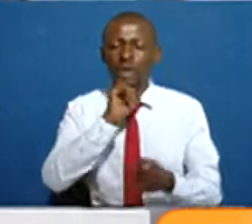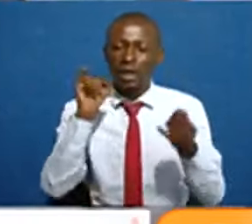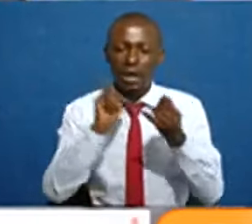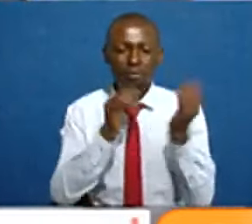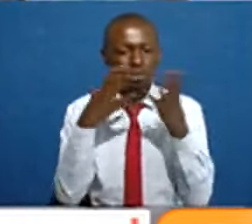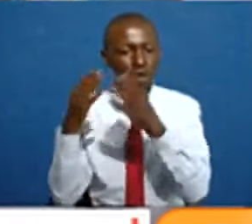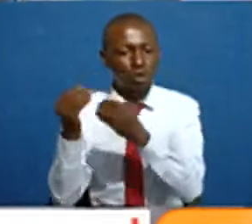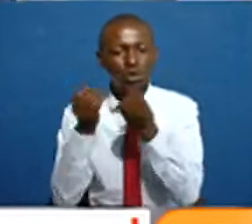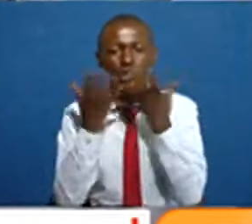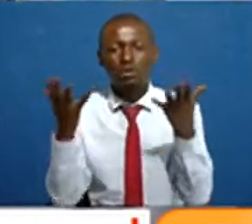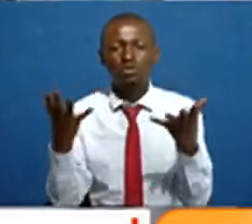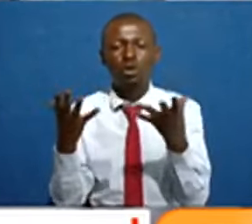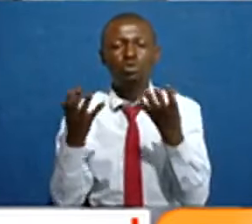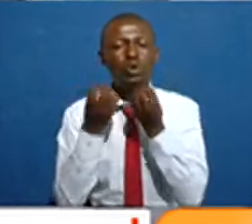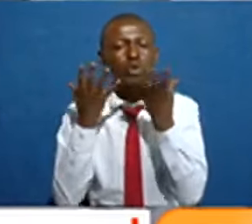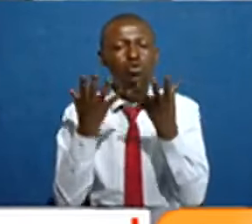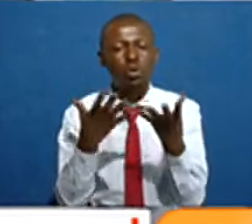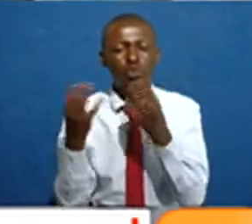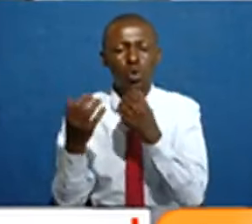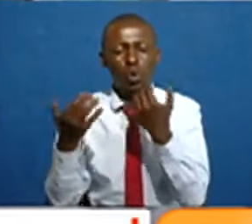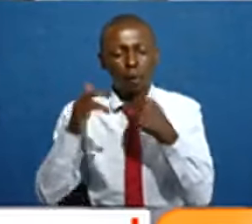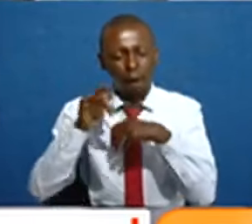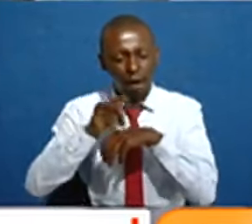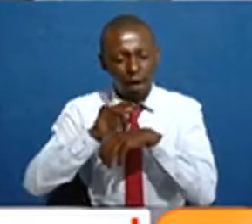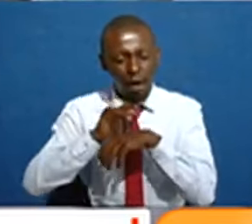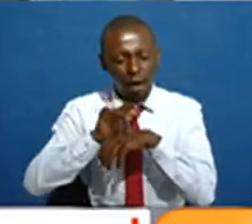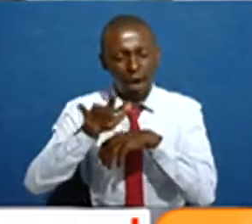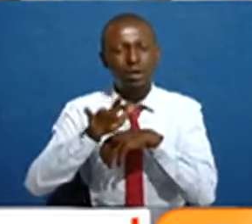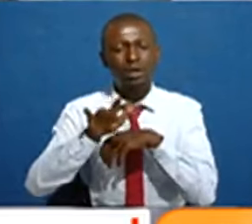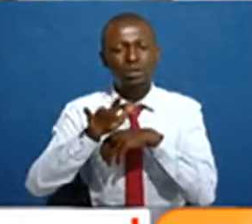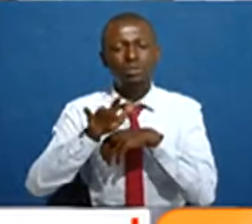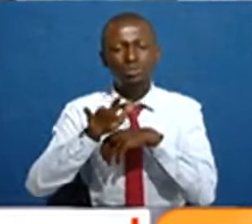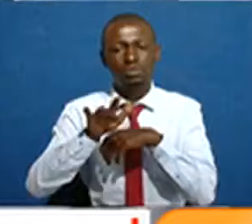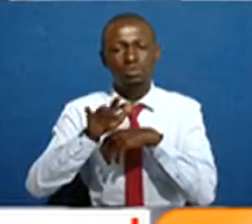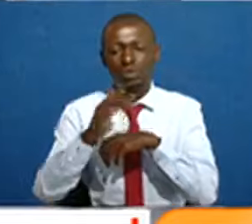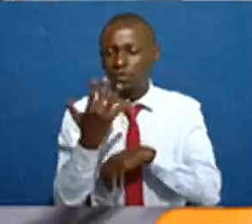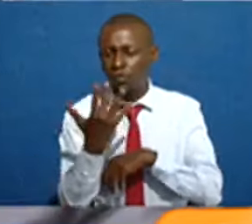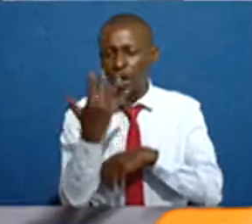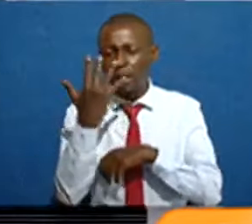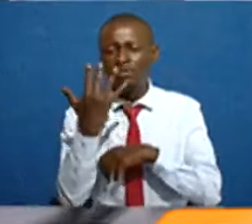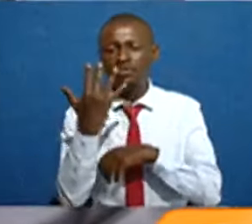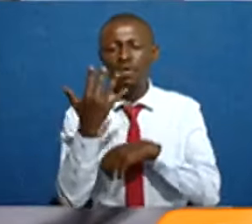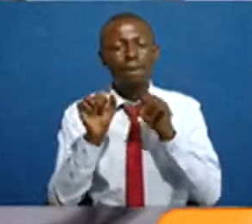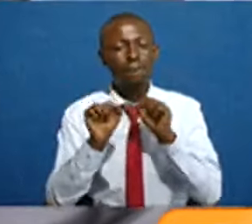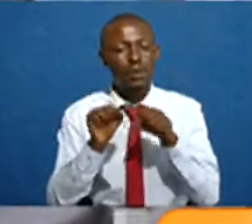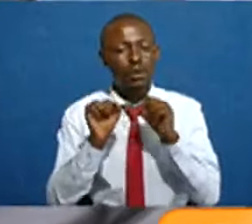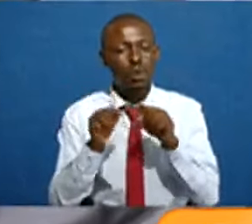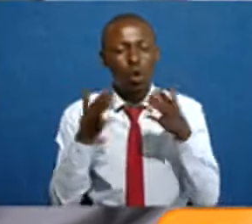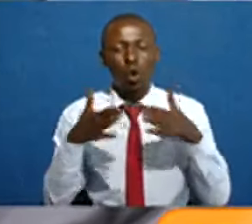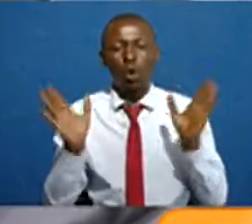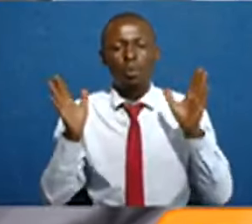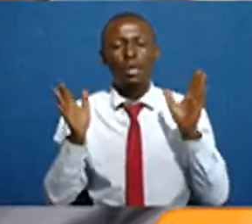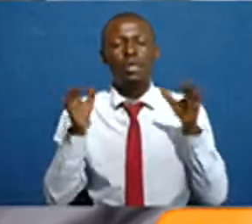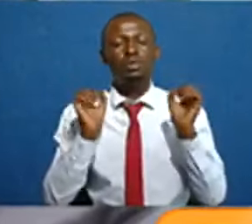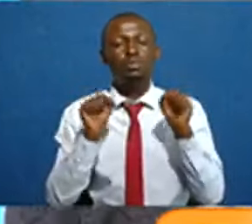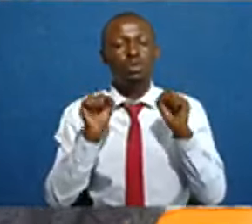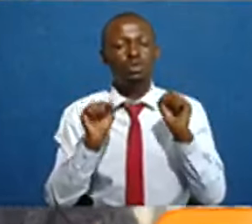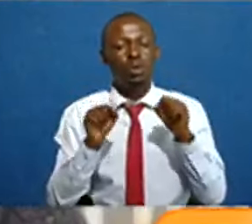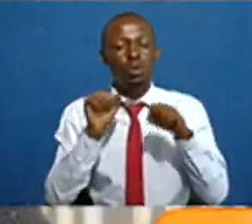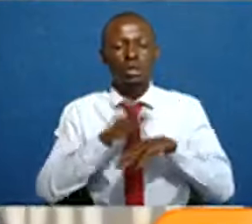Akaniambia anaenda mapema saa 11 ndio afungue. Aone kama ataangukia asubuhi, alikuwa na safari, alikuwa anaenda kuona mama